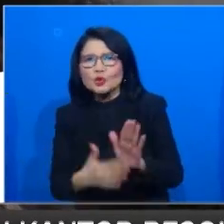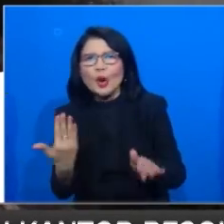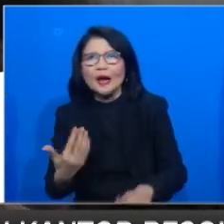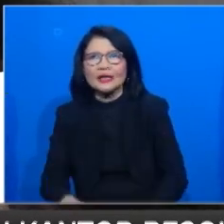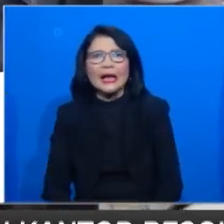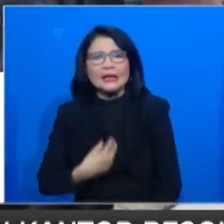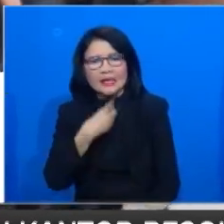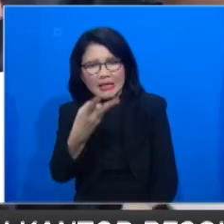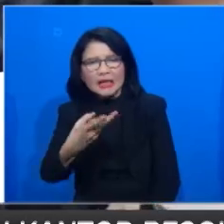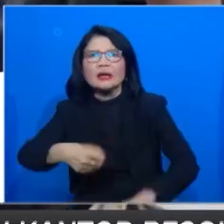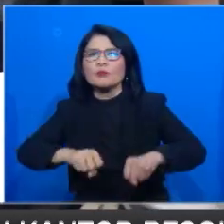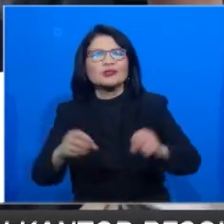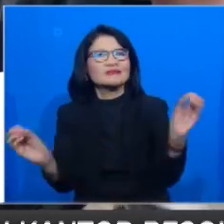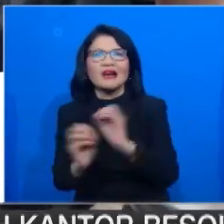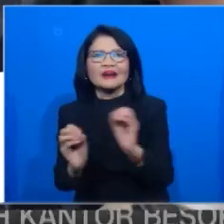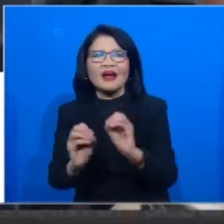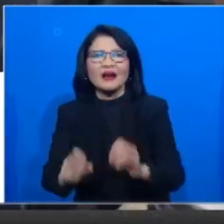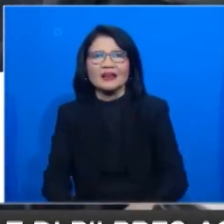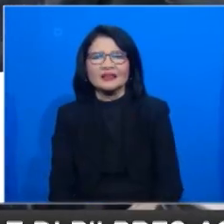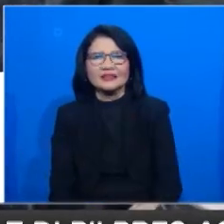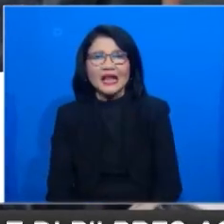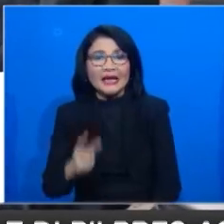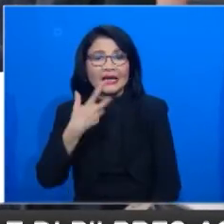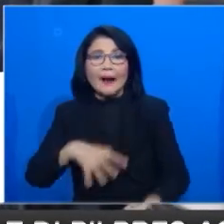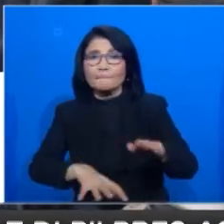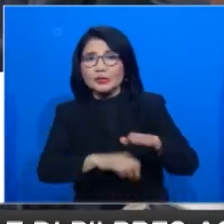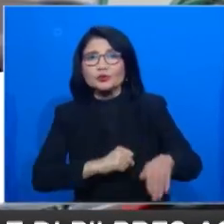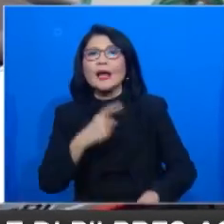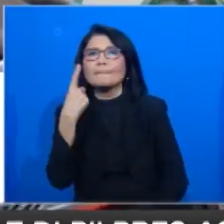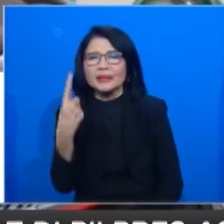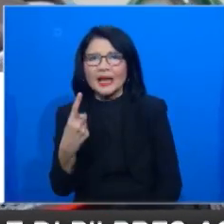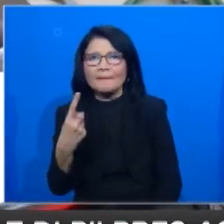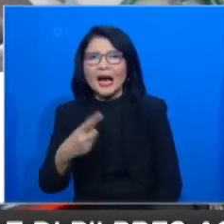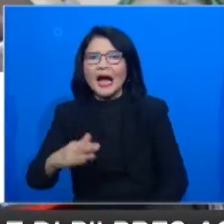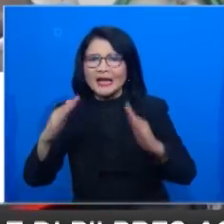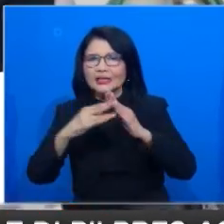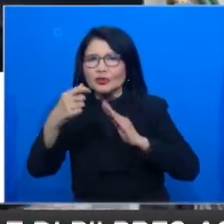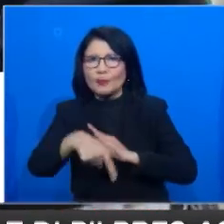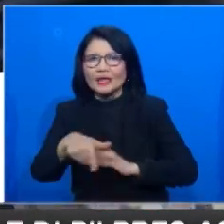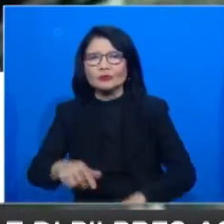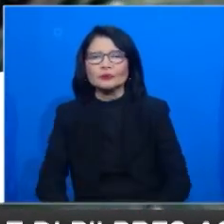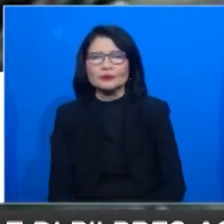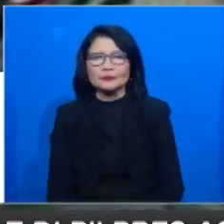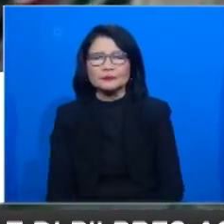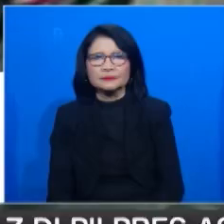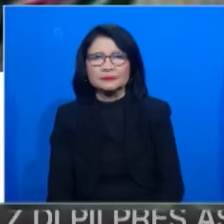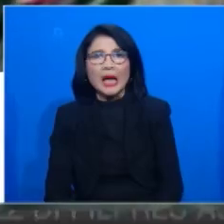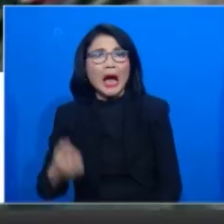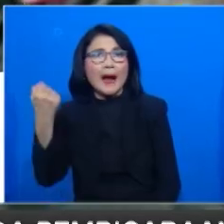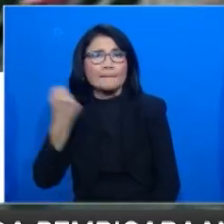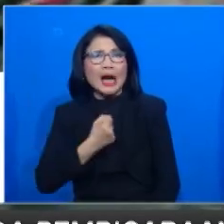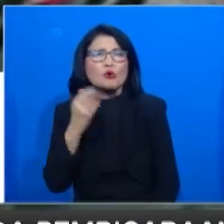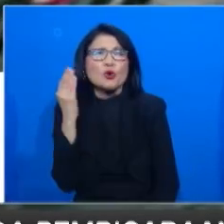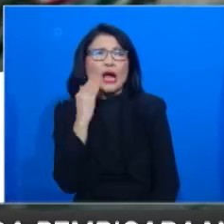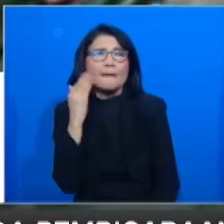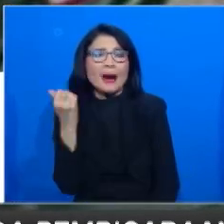kaget, motor saya nggak ada. Ini merupakan peristiwa pencurian pertama yang terjadi di indekos tersebut. Diduga pelaku dengan mudahnya